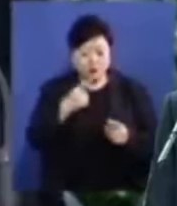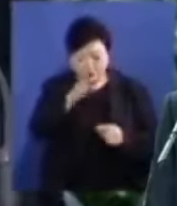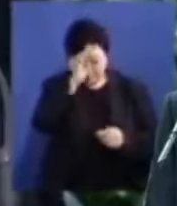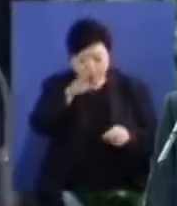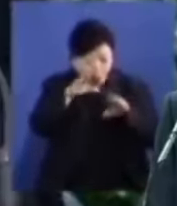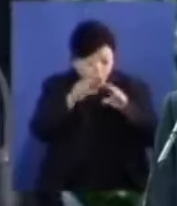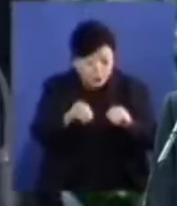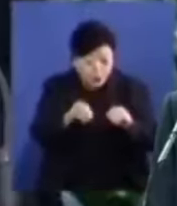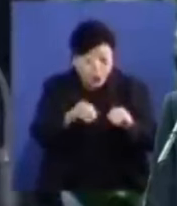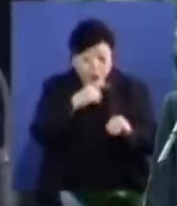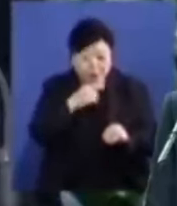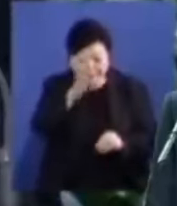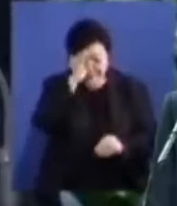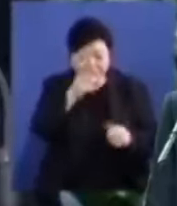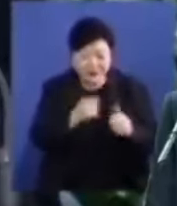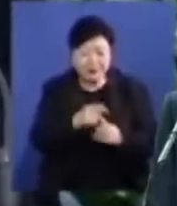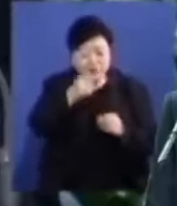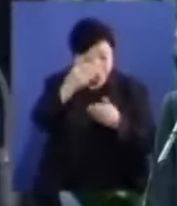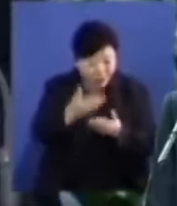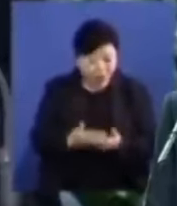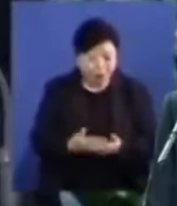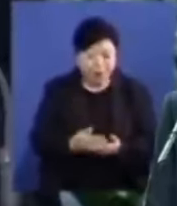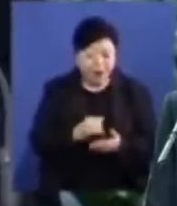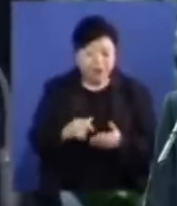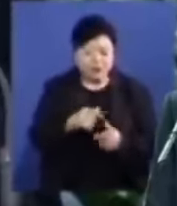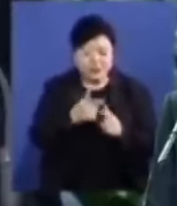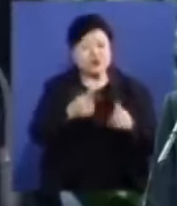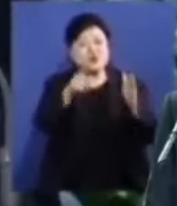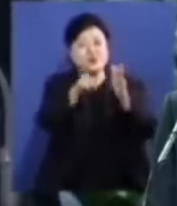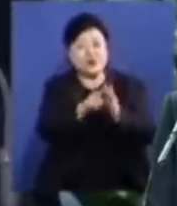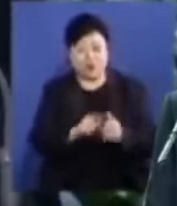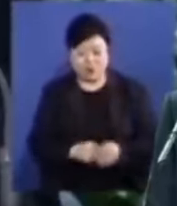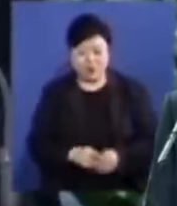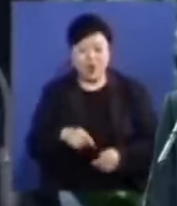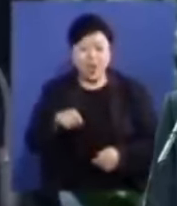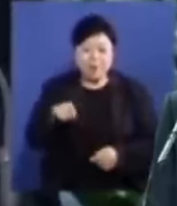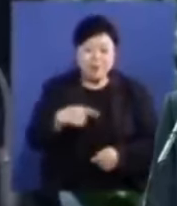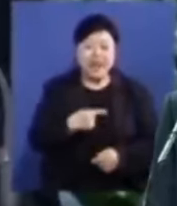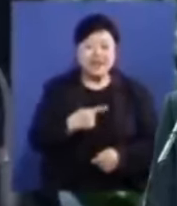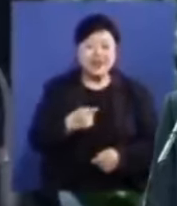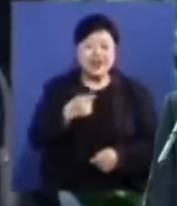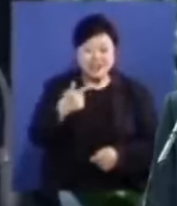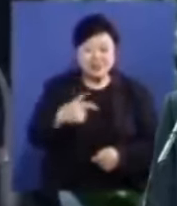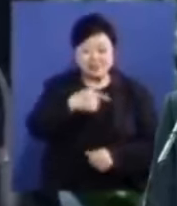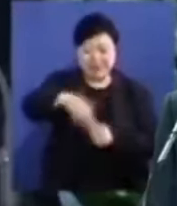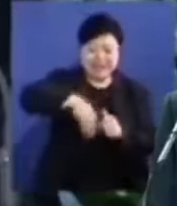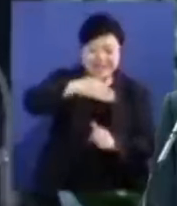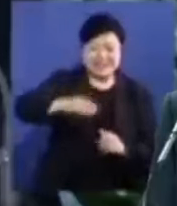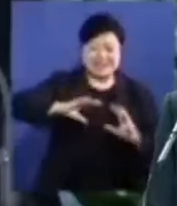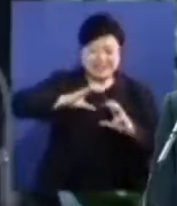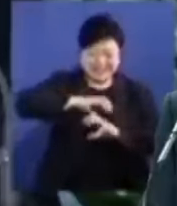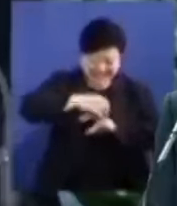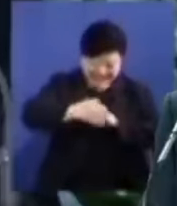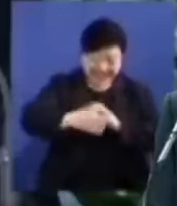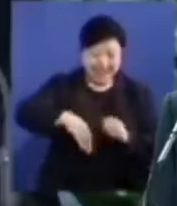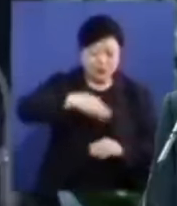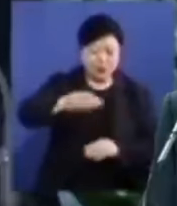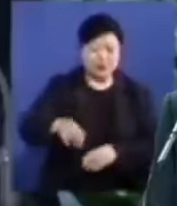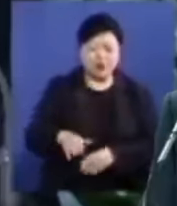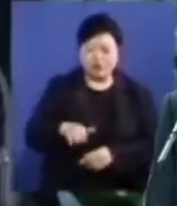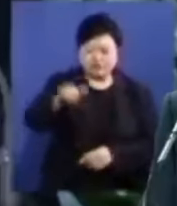그 폐병 덕분에 구원을 받았기 때문에 제가 세계를 116바퀴를 돌면서 천하